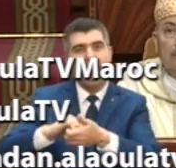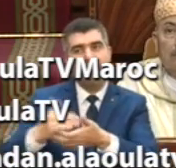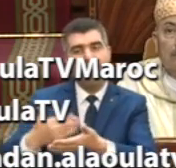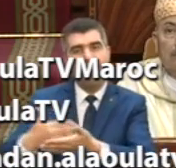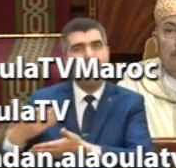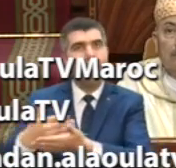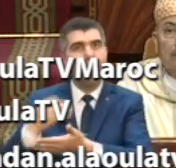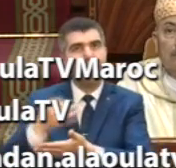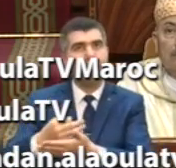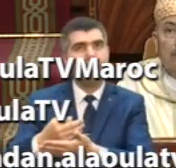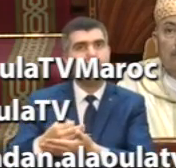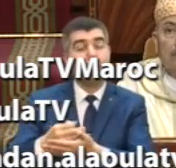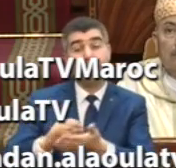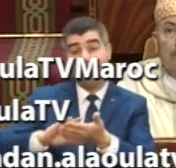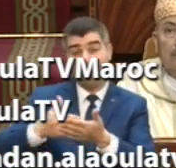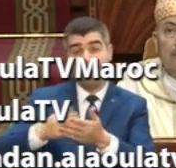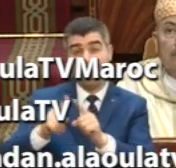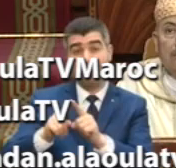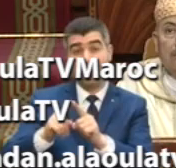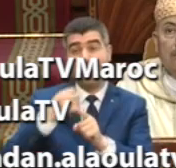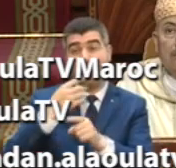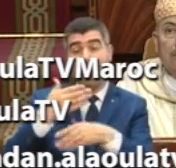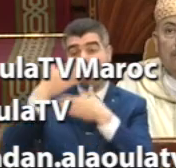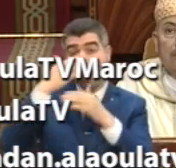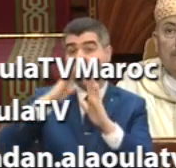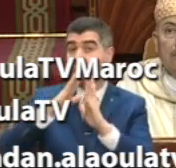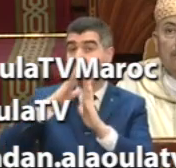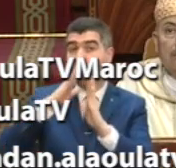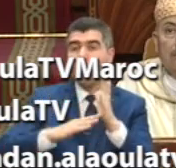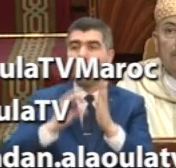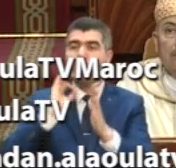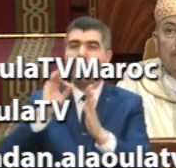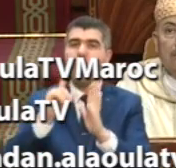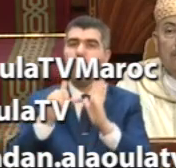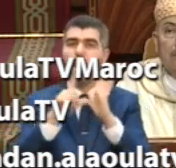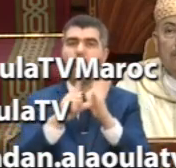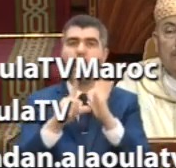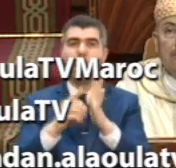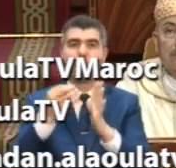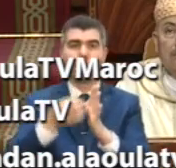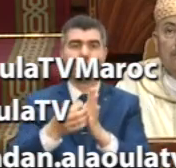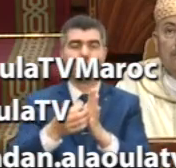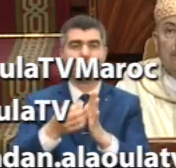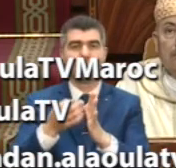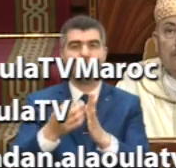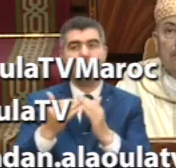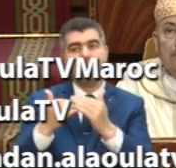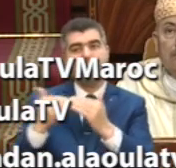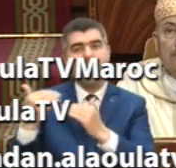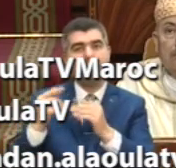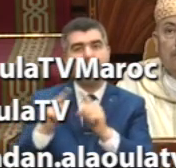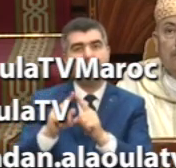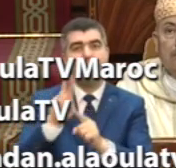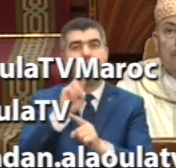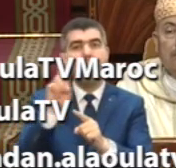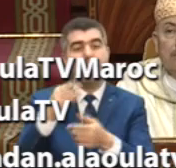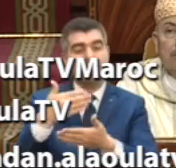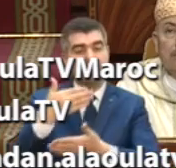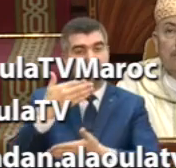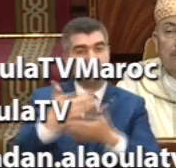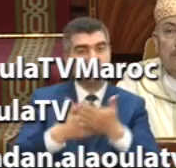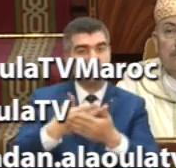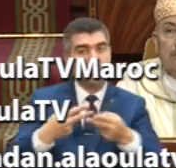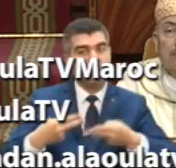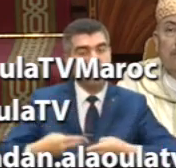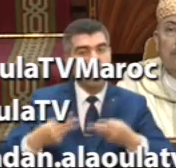المغاربة؟ هل الإدارة المغربية ملك لجميع الكفاءات المغربية؟ أو أنه انسجاما مع الخطاب الملكي والتوجهات الملكية